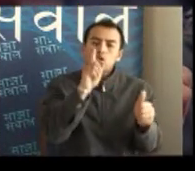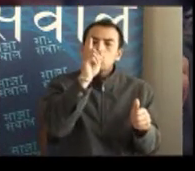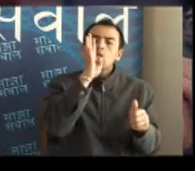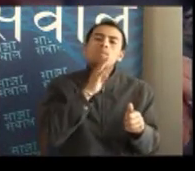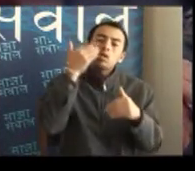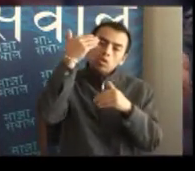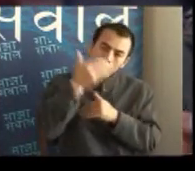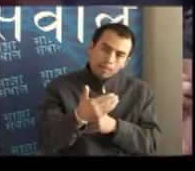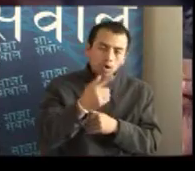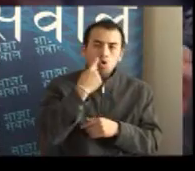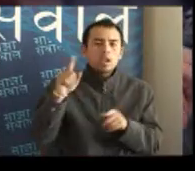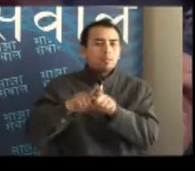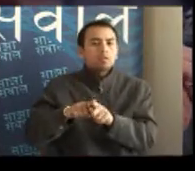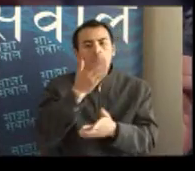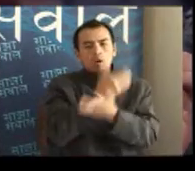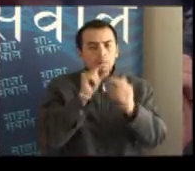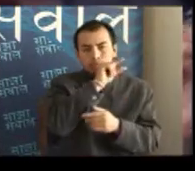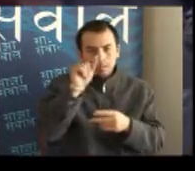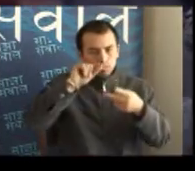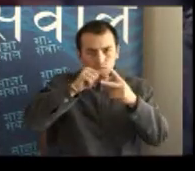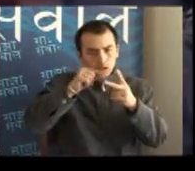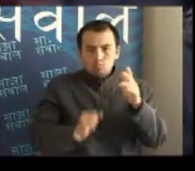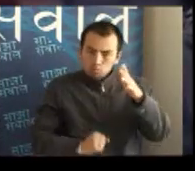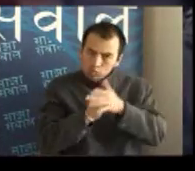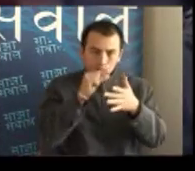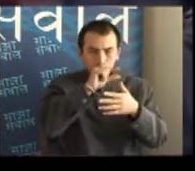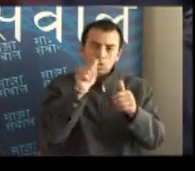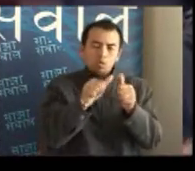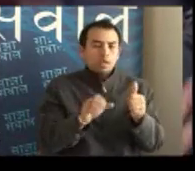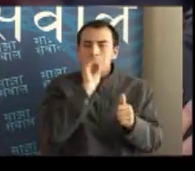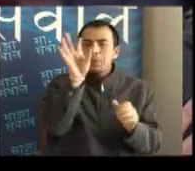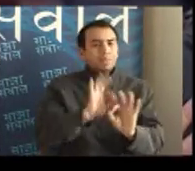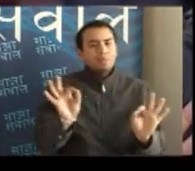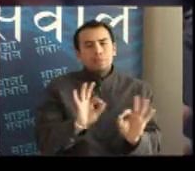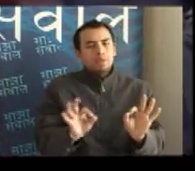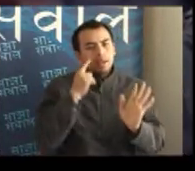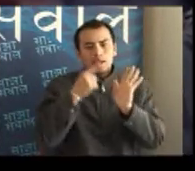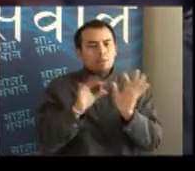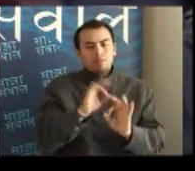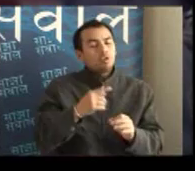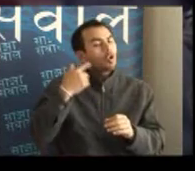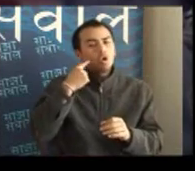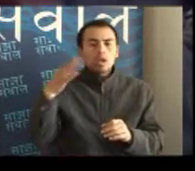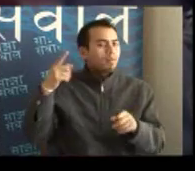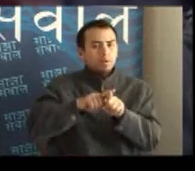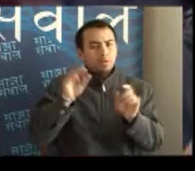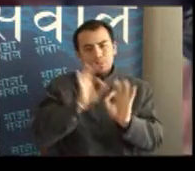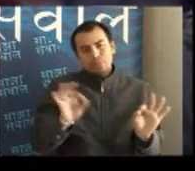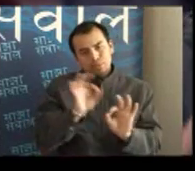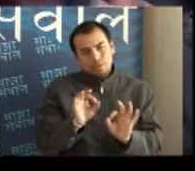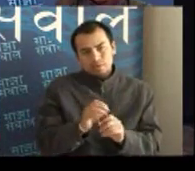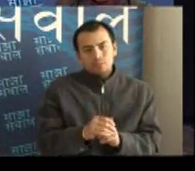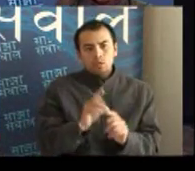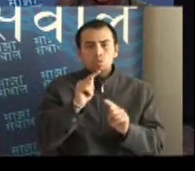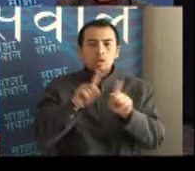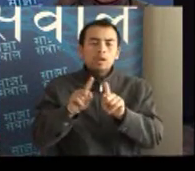14 वर्षसम्म त मैले कहिले पनि अपाङ्गहरूको मुद्दालाई मूल मुद्दा बनाएर उठाएन छु। कहिले पनि नेभर कुनै